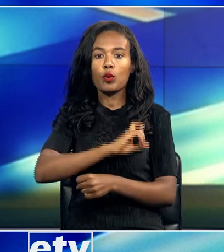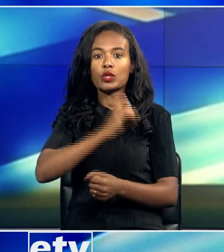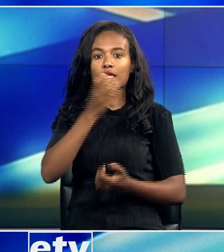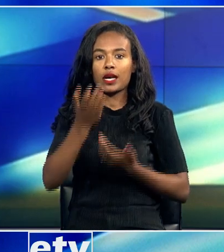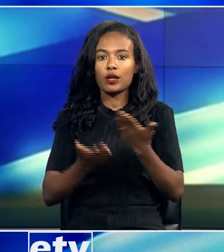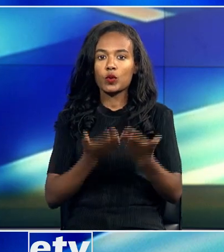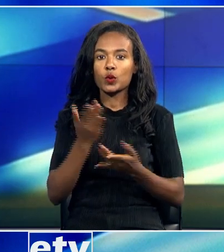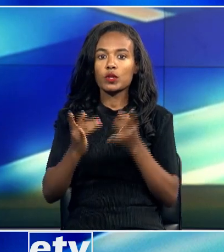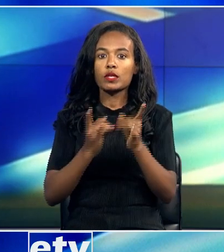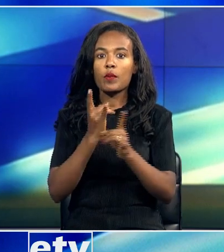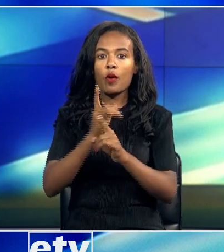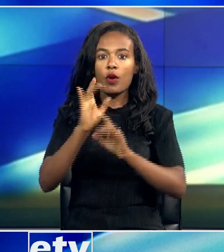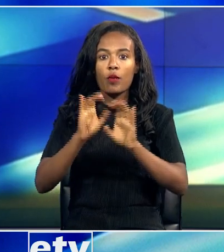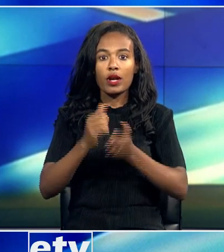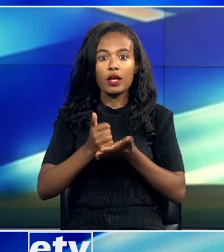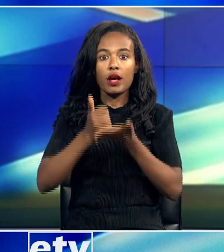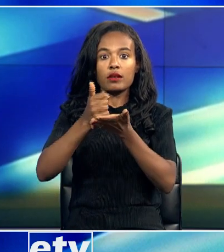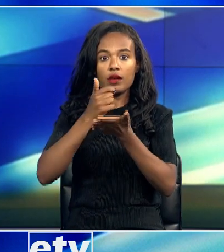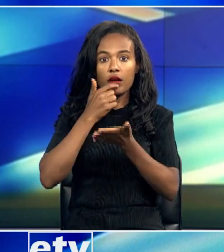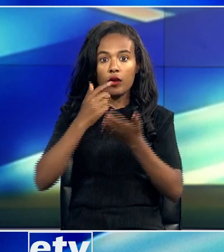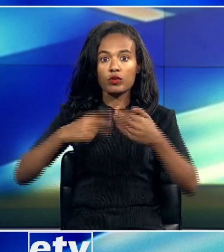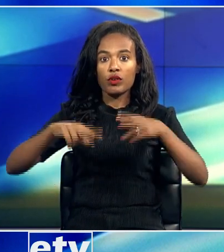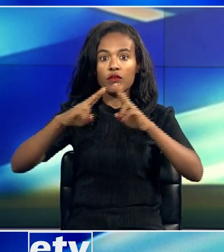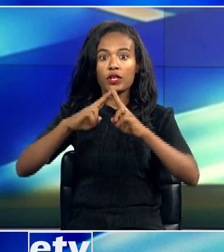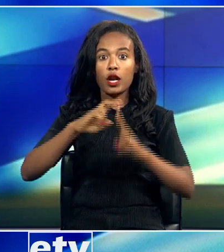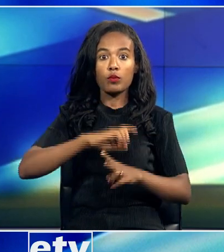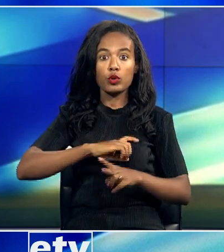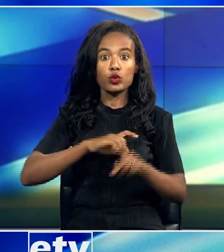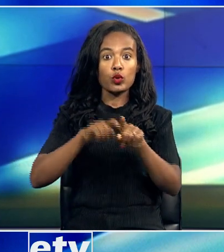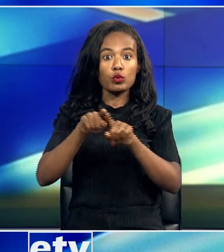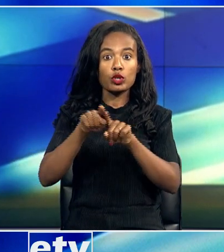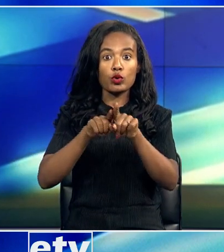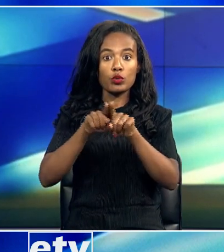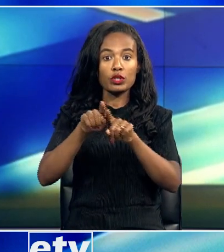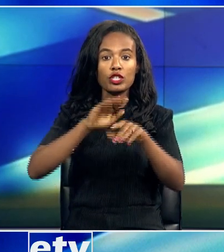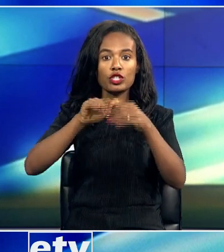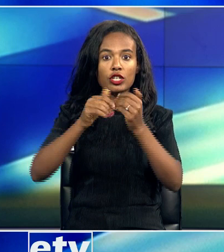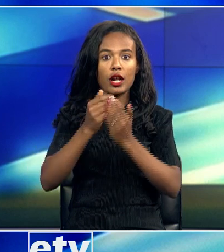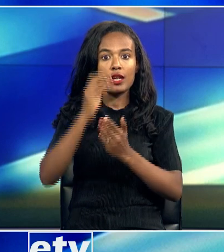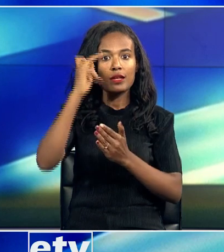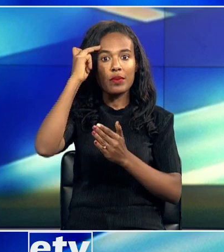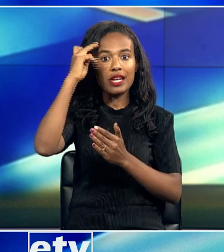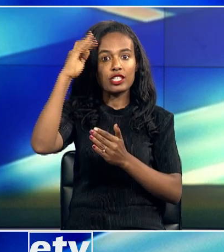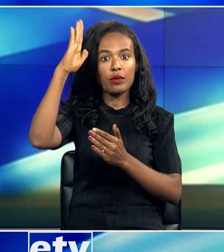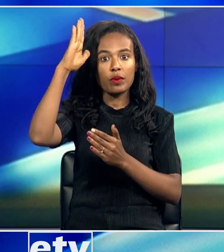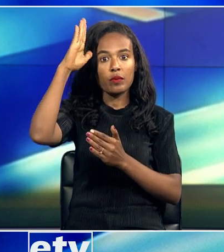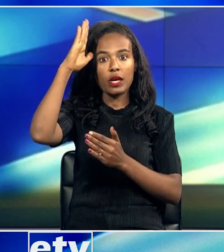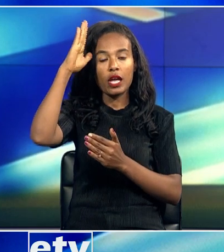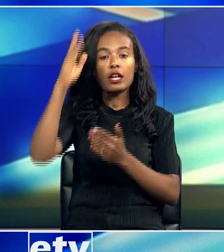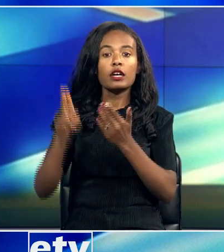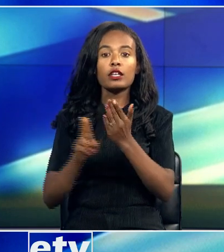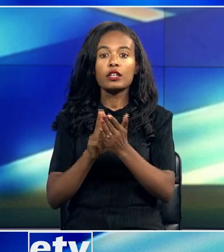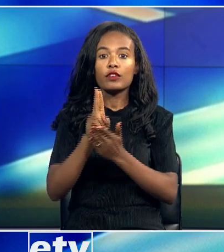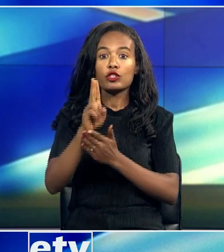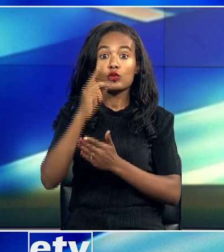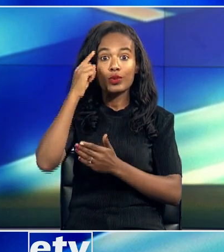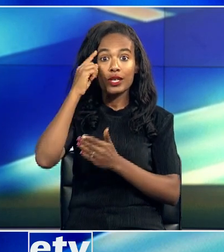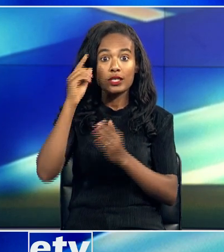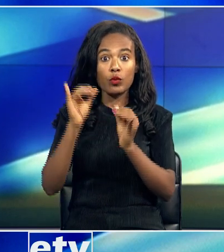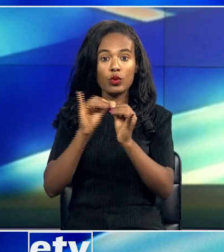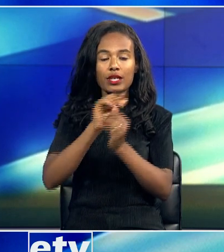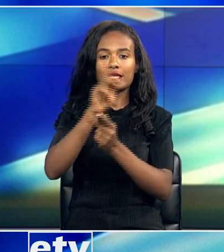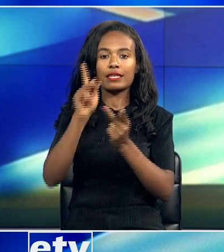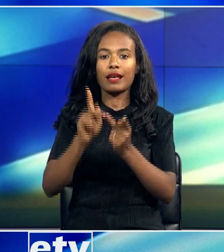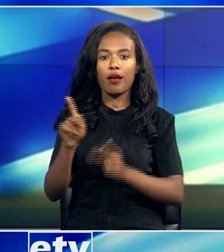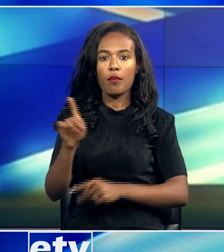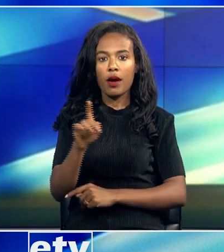አገልግሎትን ዘመናዊ ለማድረግ ያግዛል ያሉት የፌዴራል ፖሊስ ኮሚሽን ኮሚሽነር ጀነራል ደመላሽ ገብረ ሚካኤል ዩኒቨርሲቲው በታሰበው ልክ